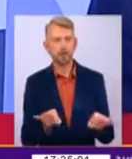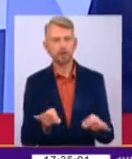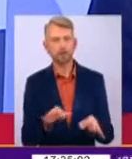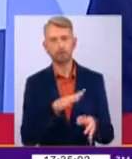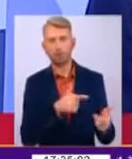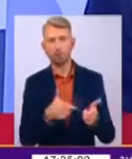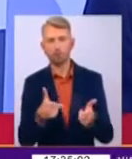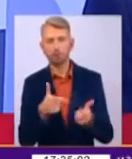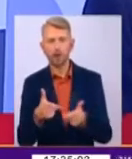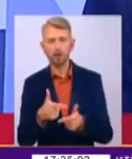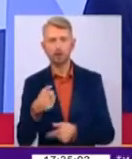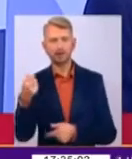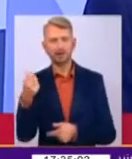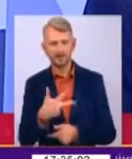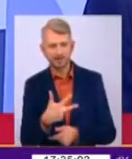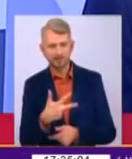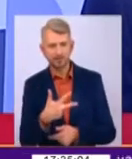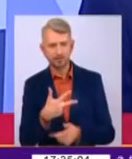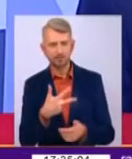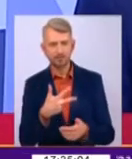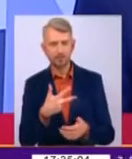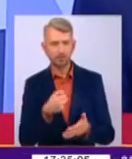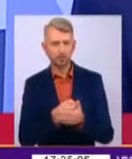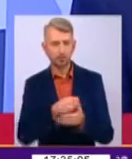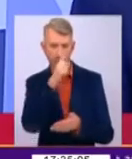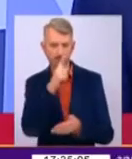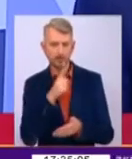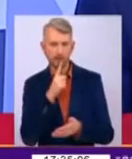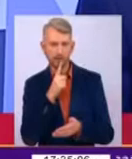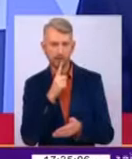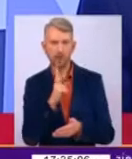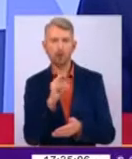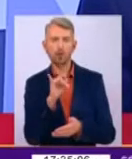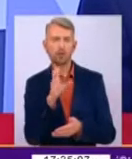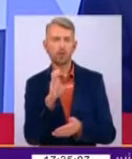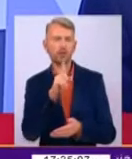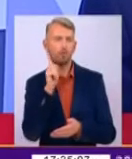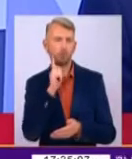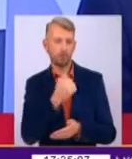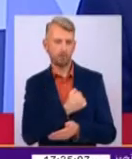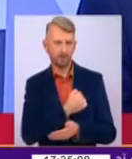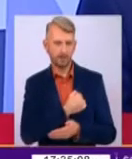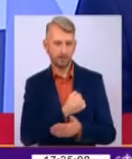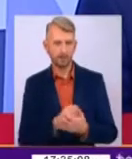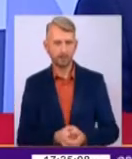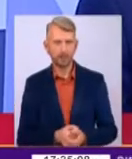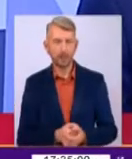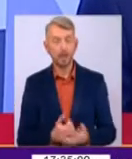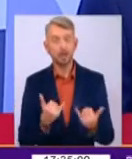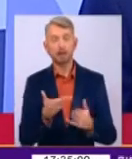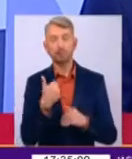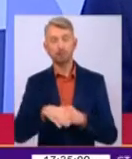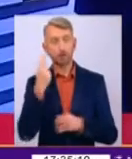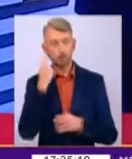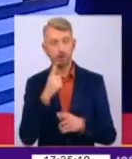готували там 3 тижні до місяця, скажімо, так званий курс молодого бійця. Зараз ми вже чули, що